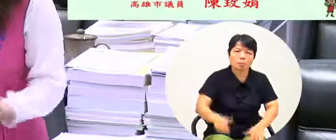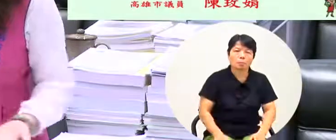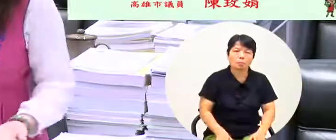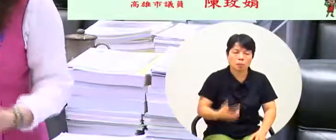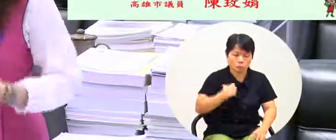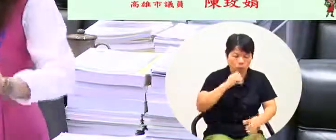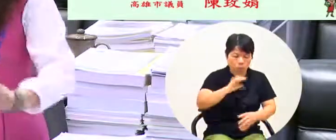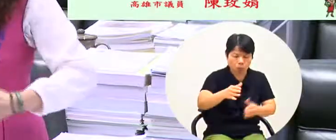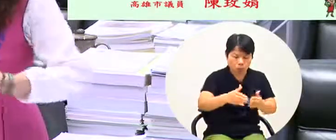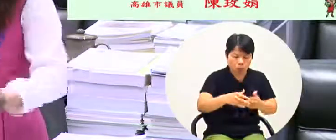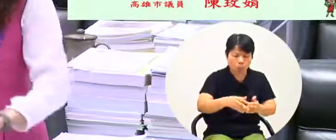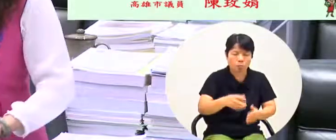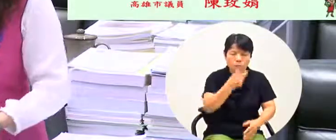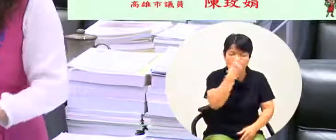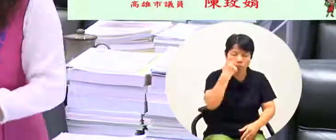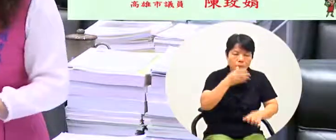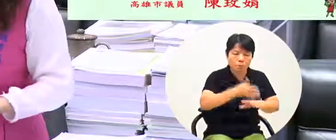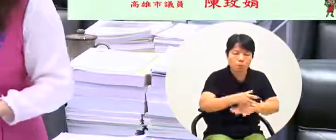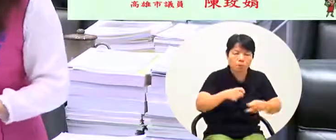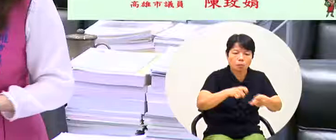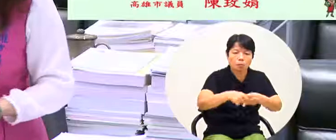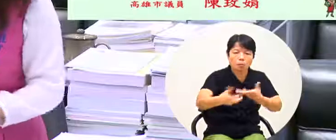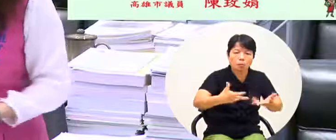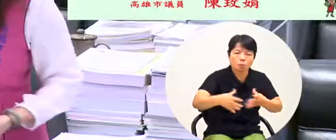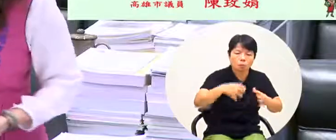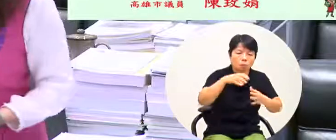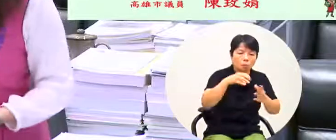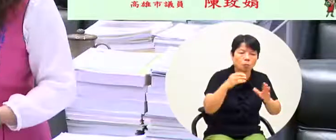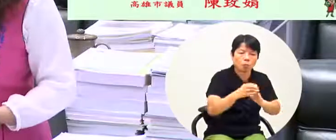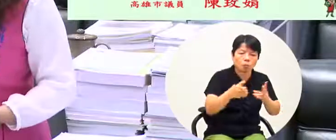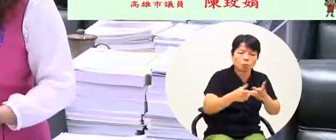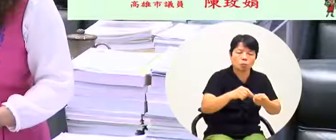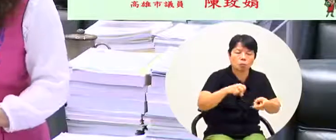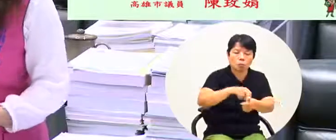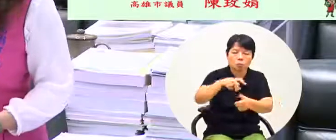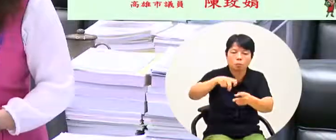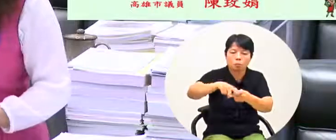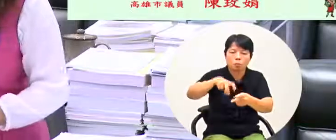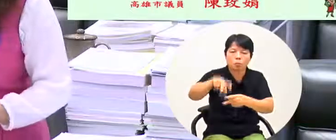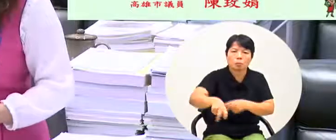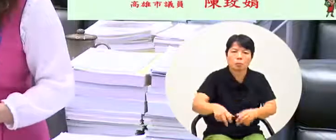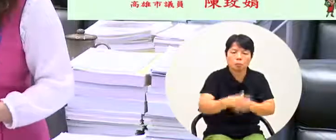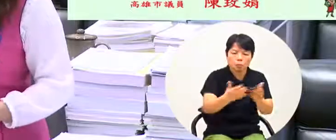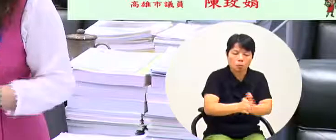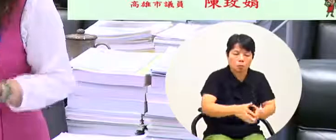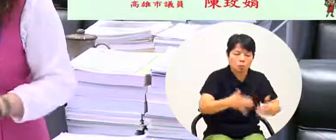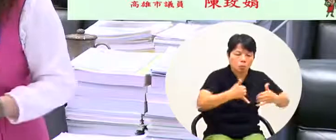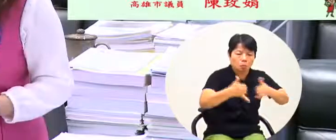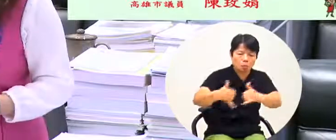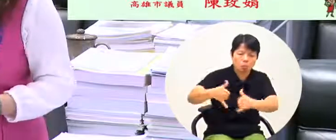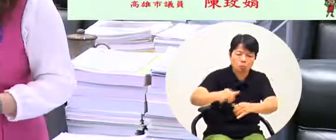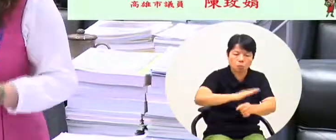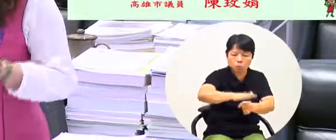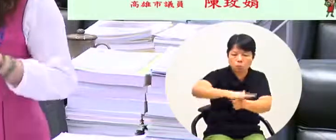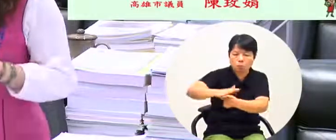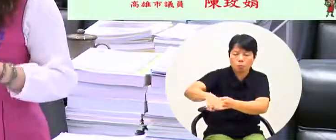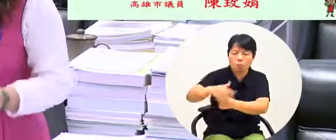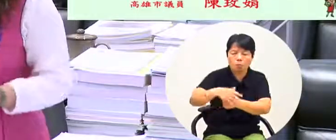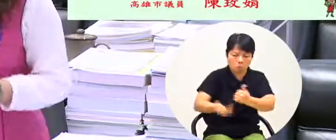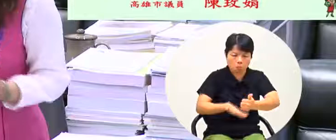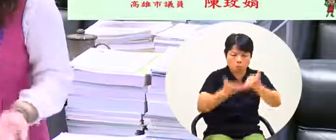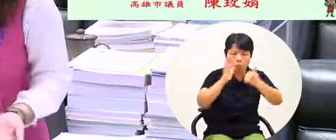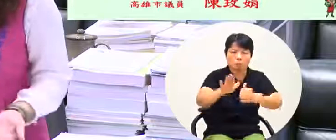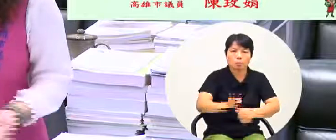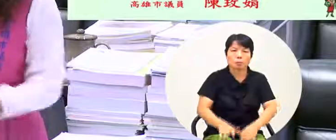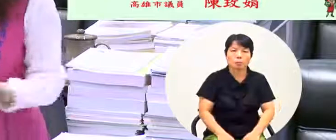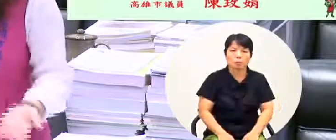局，我们养公处都有积极在进行，这段时间来铺了很多条路，我们可以肯定。但是我们也希望说，不要